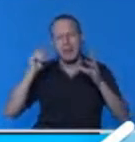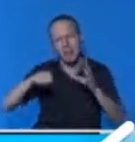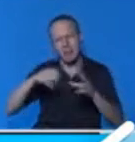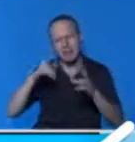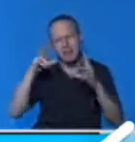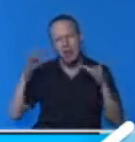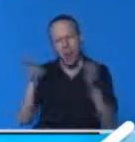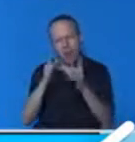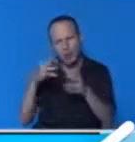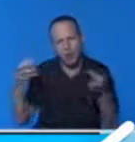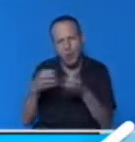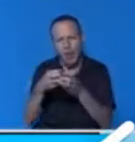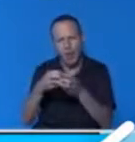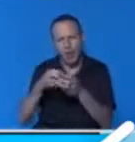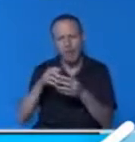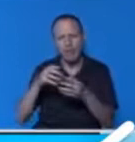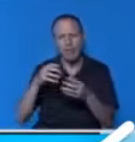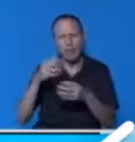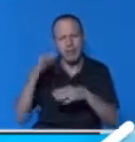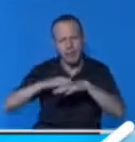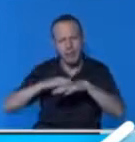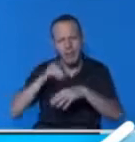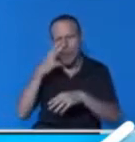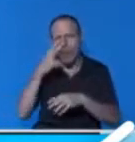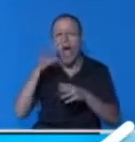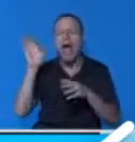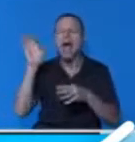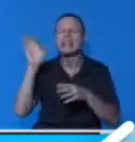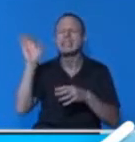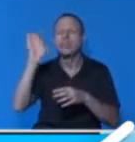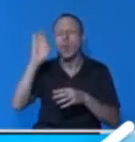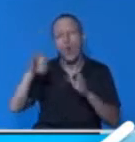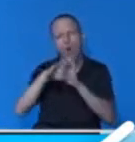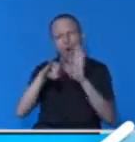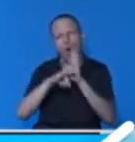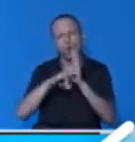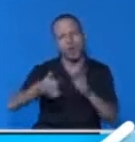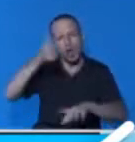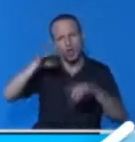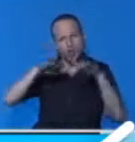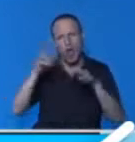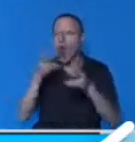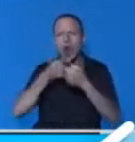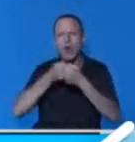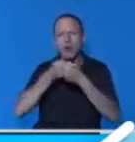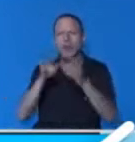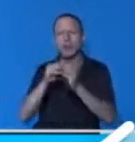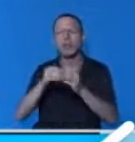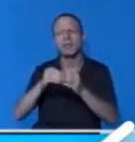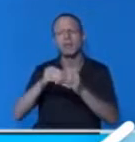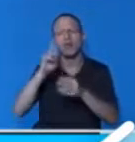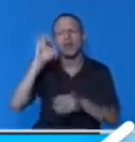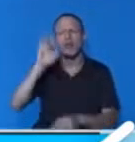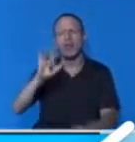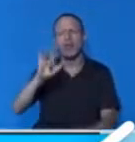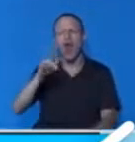רואה איזשהו סיכוי לחוק הזה של, שראש ממשלה לא יכול להתמודד אם יש נגדו כתב אישום, או יותר נכון,